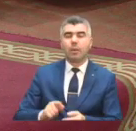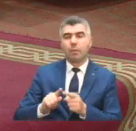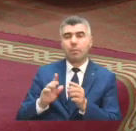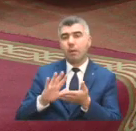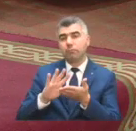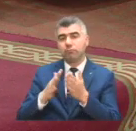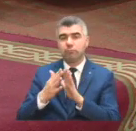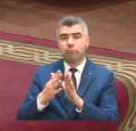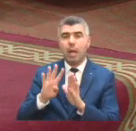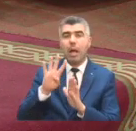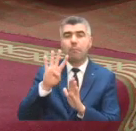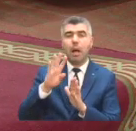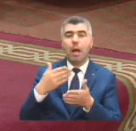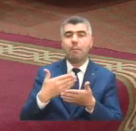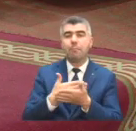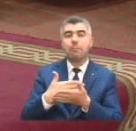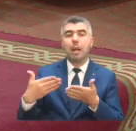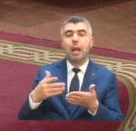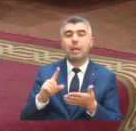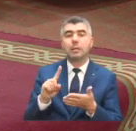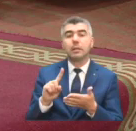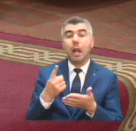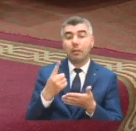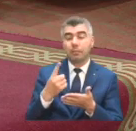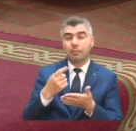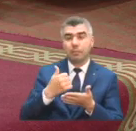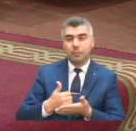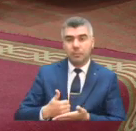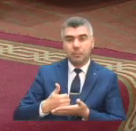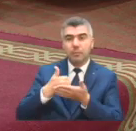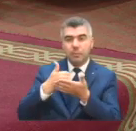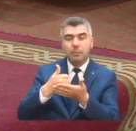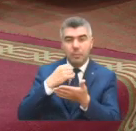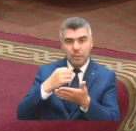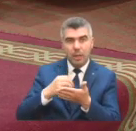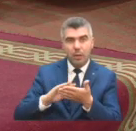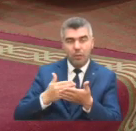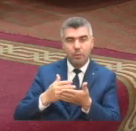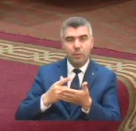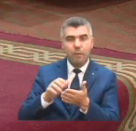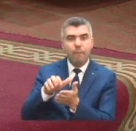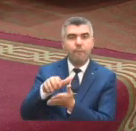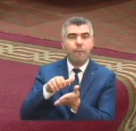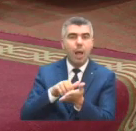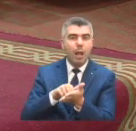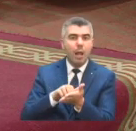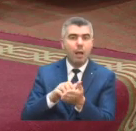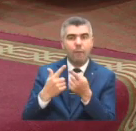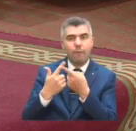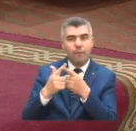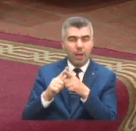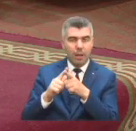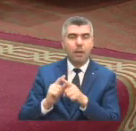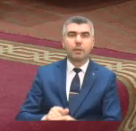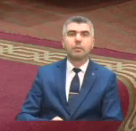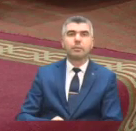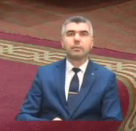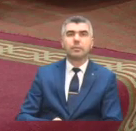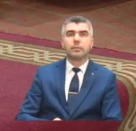لها 4 مليار ديال الدرهم فيما يخص يعني المدخلات الفلاحية، لا